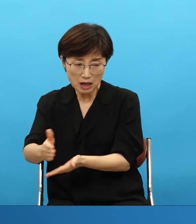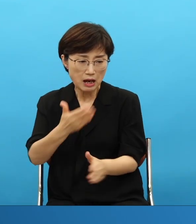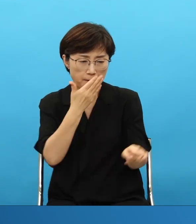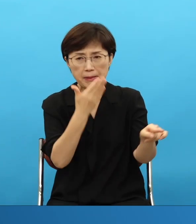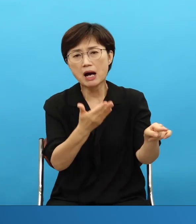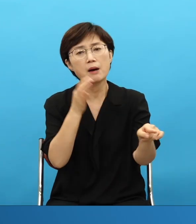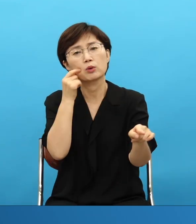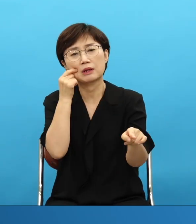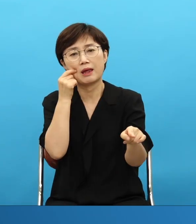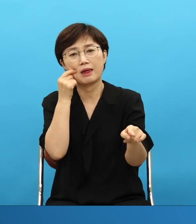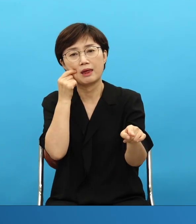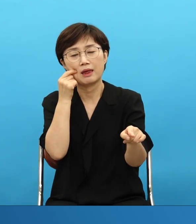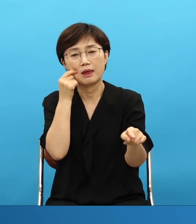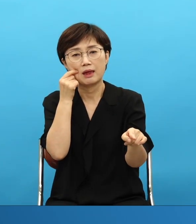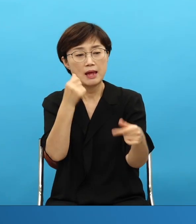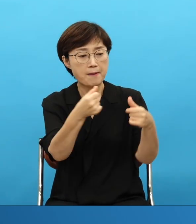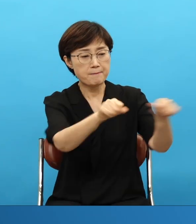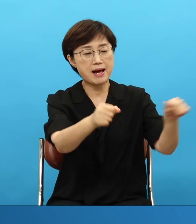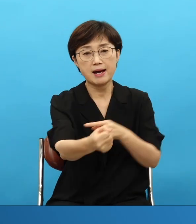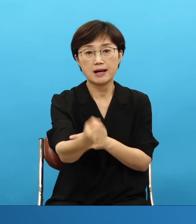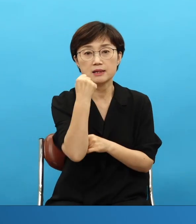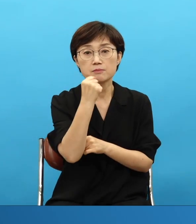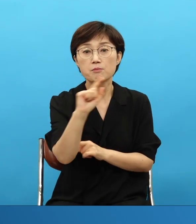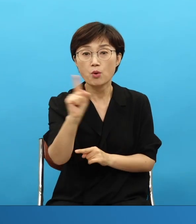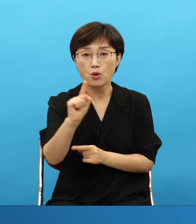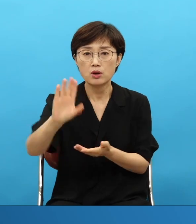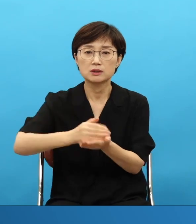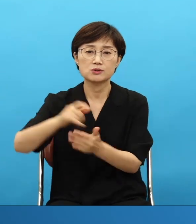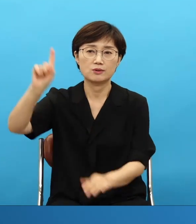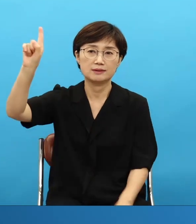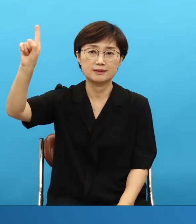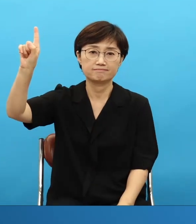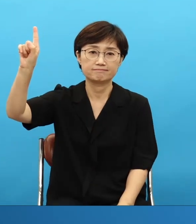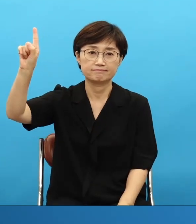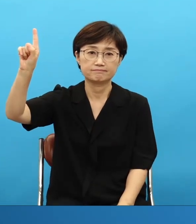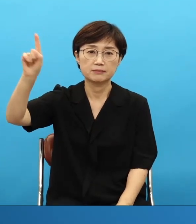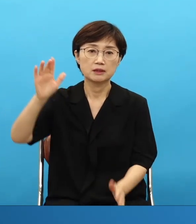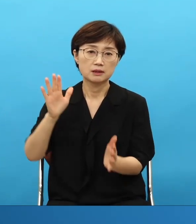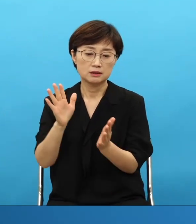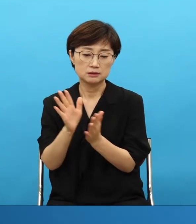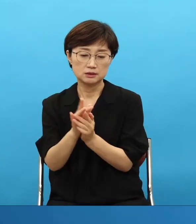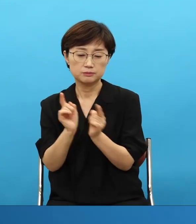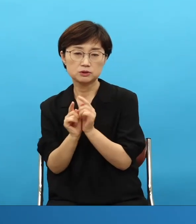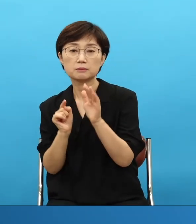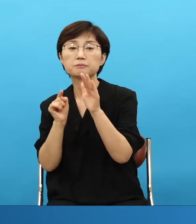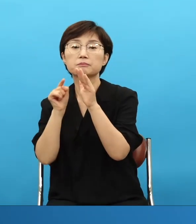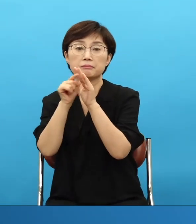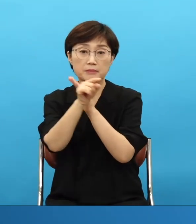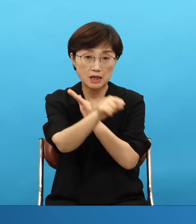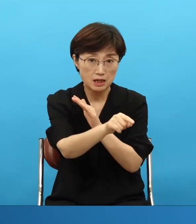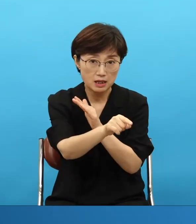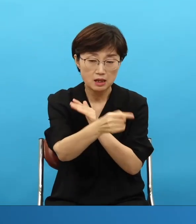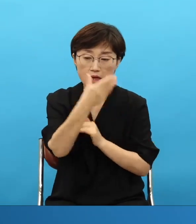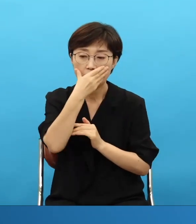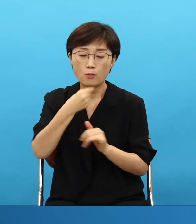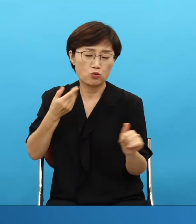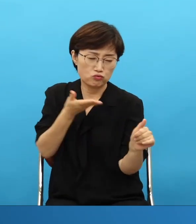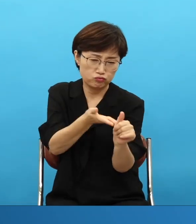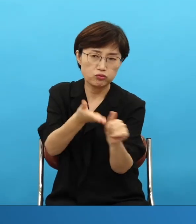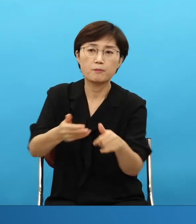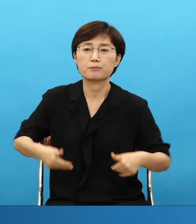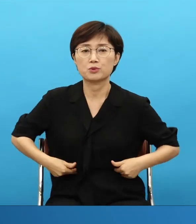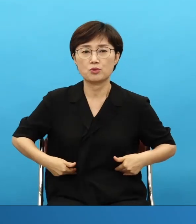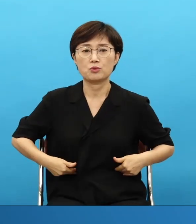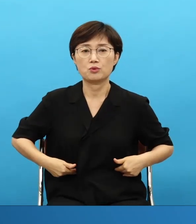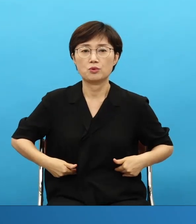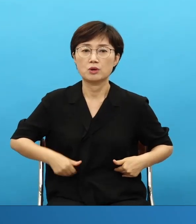이걸 파괴시키는 힘은 이 그리스도밖에 없단 말이지. 우리가 가서 이 아이들에게 이 복음을 가르쳐. 하나님